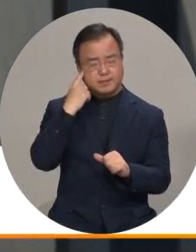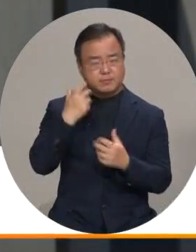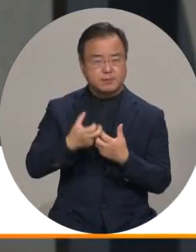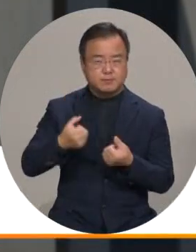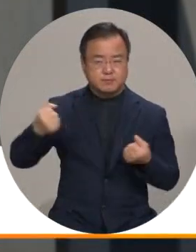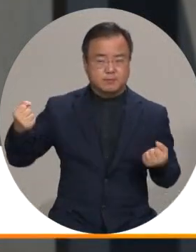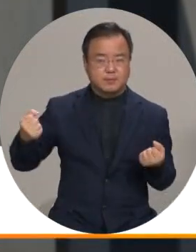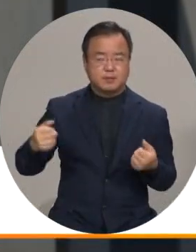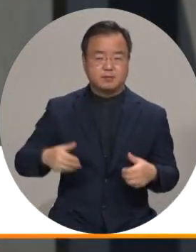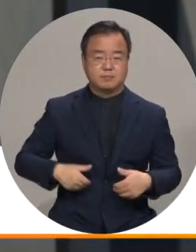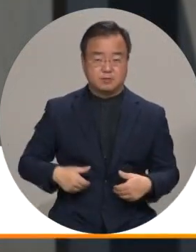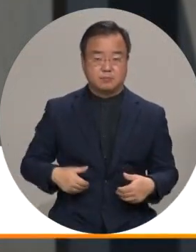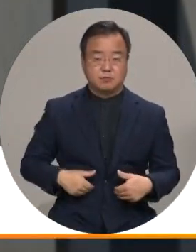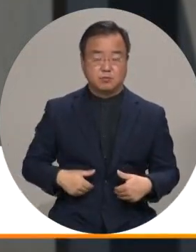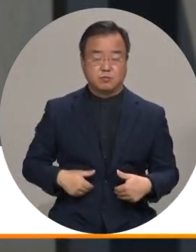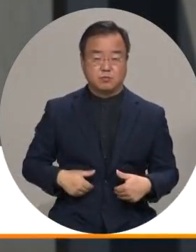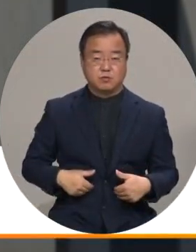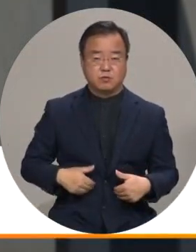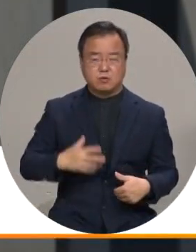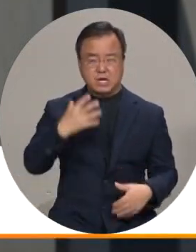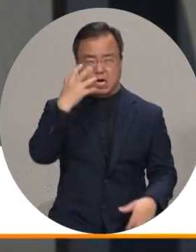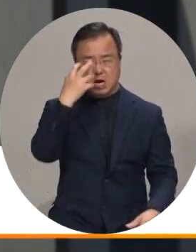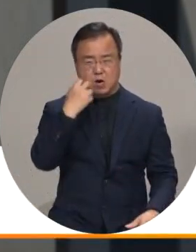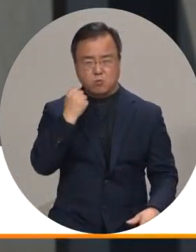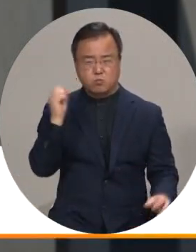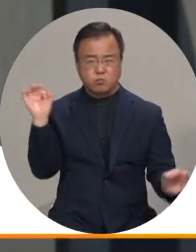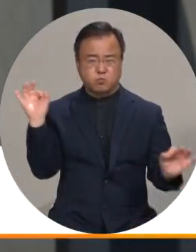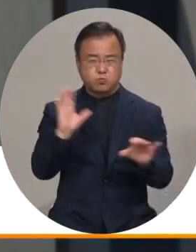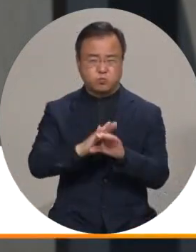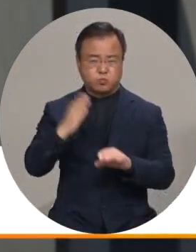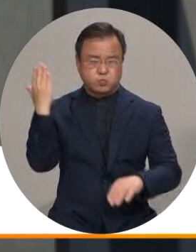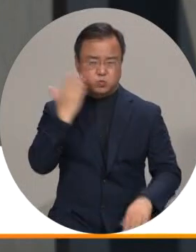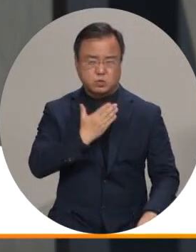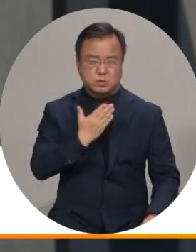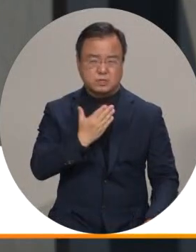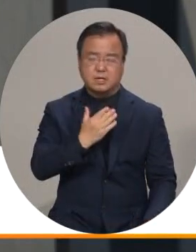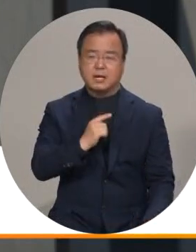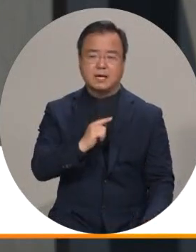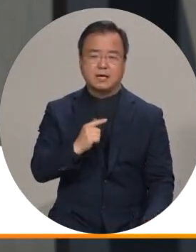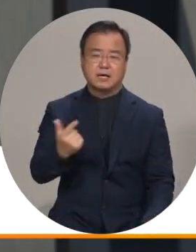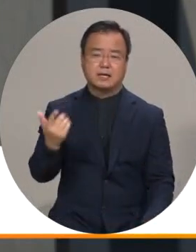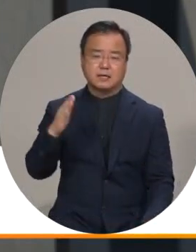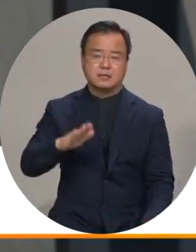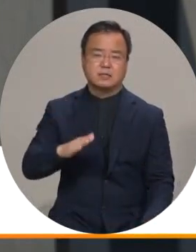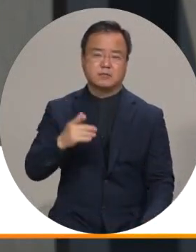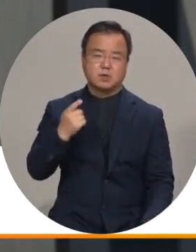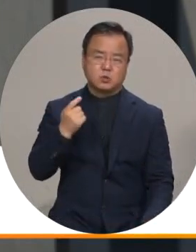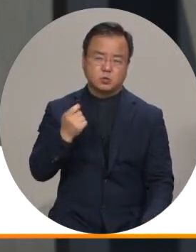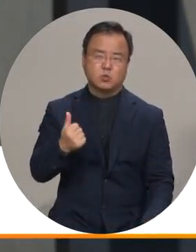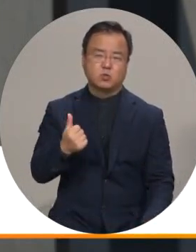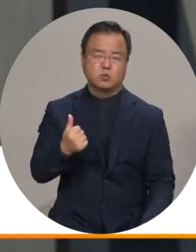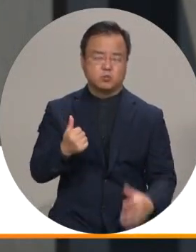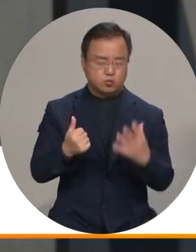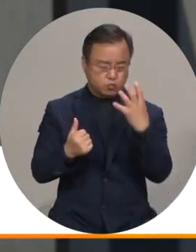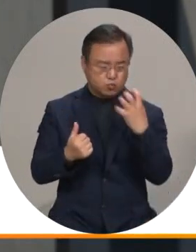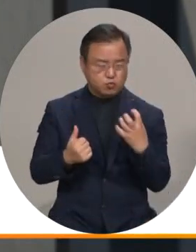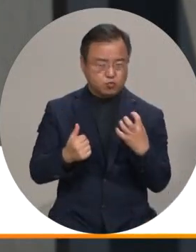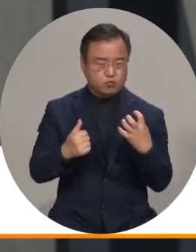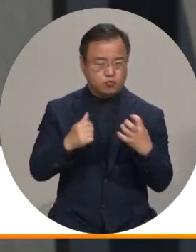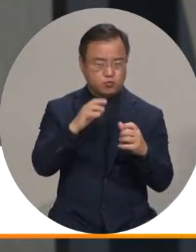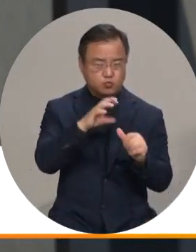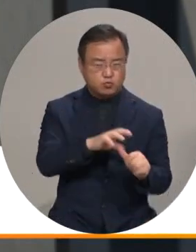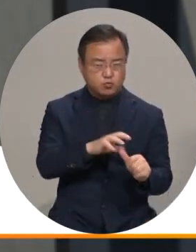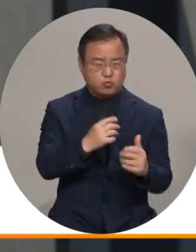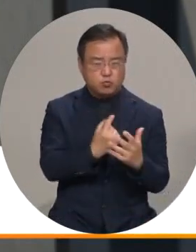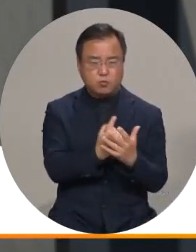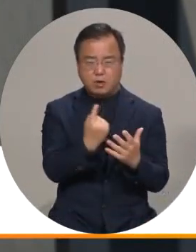가고 우울이 아예 없어지진 않 지만 그래도 조금씩 좀 빠져나올 수 있는 계기는 역시